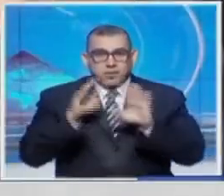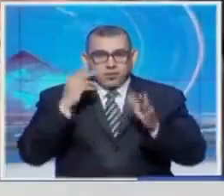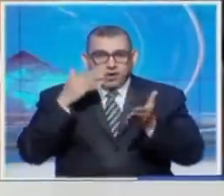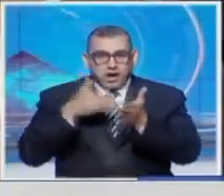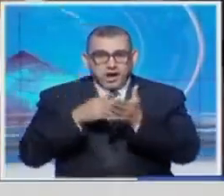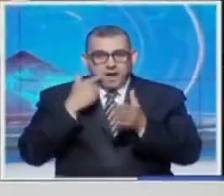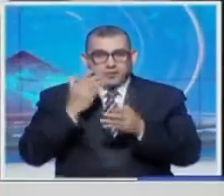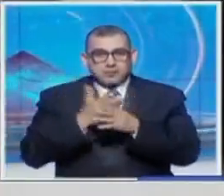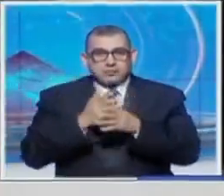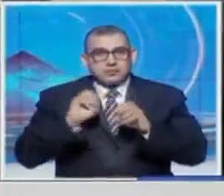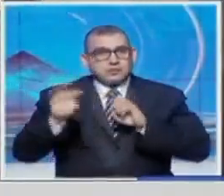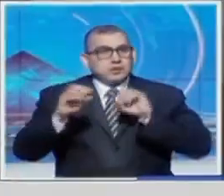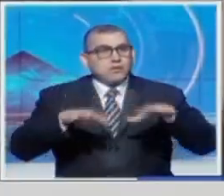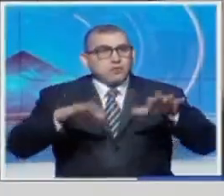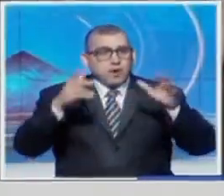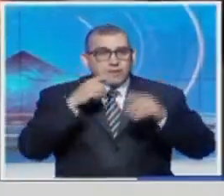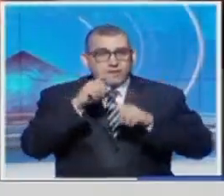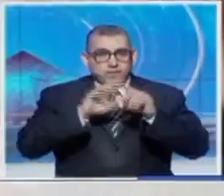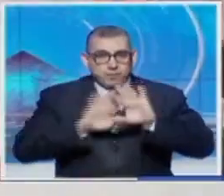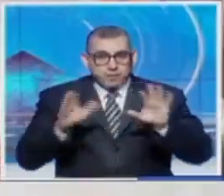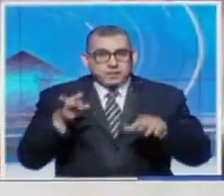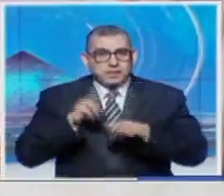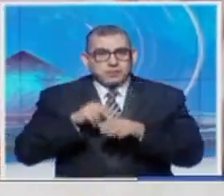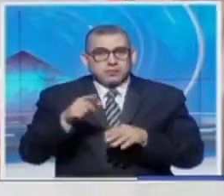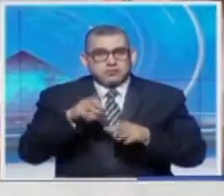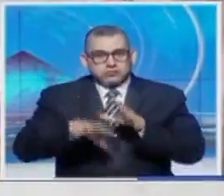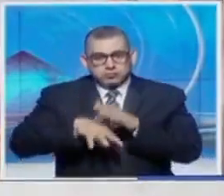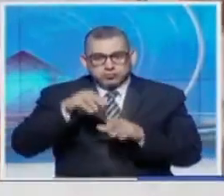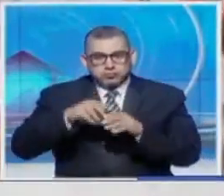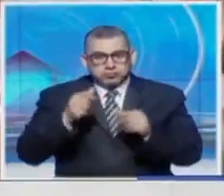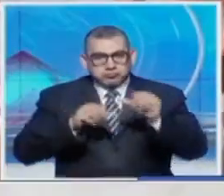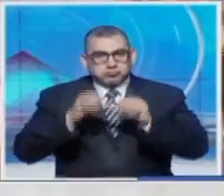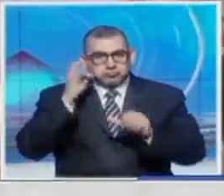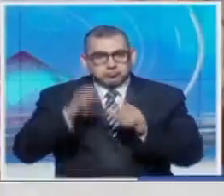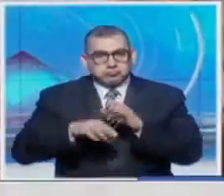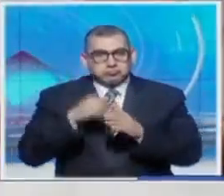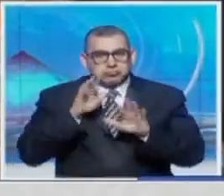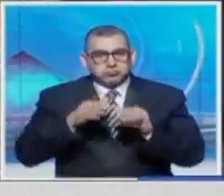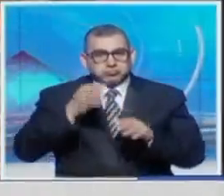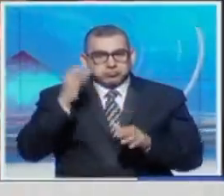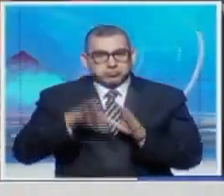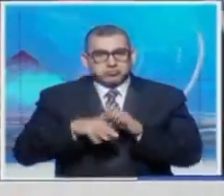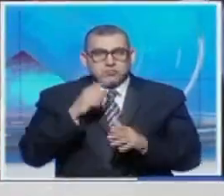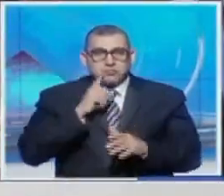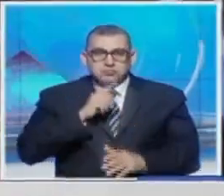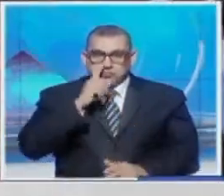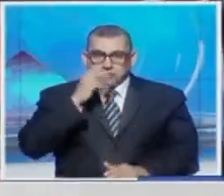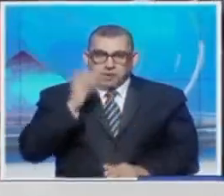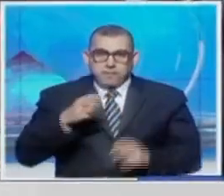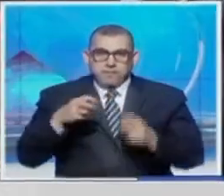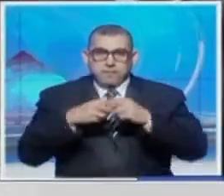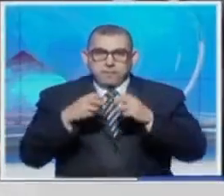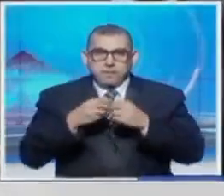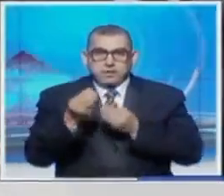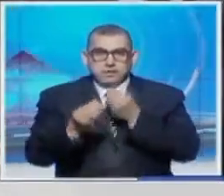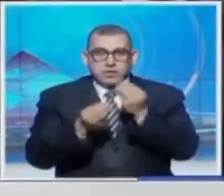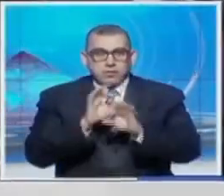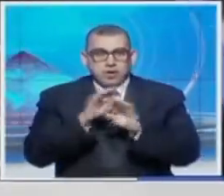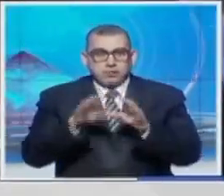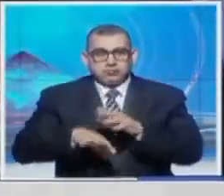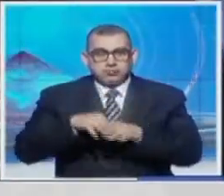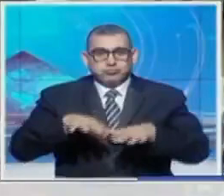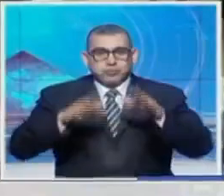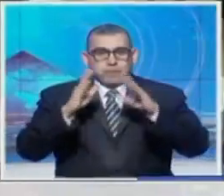على الانتشار أو التخفيضات فقط، بل أن الجودة في المعروض اتخذت لنفسها مكانا بها، والمعروض به من